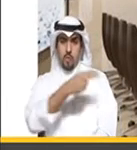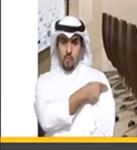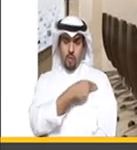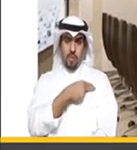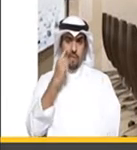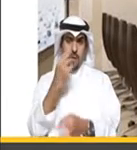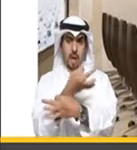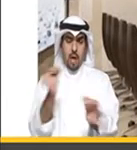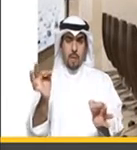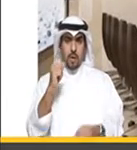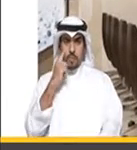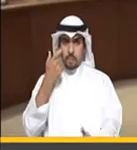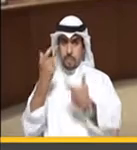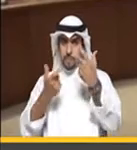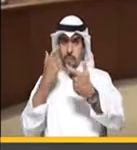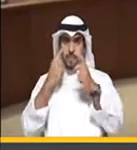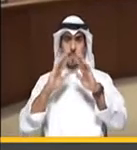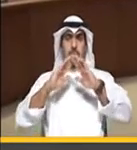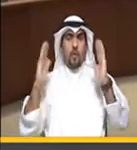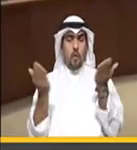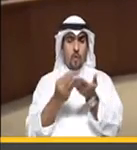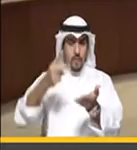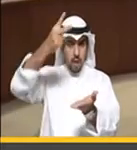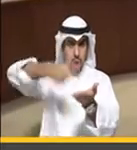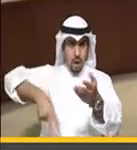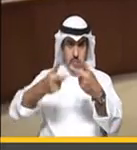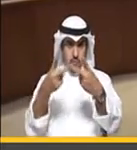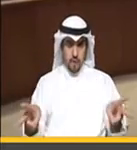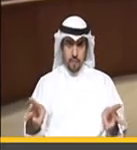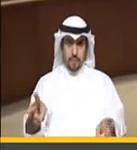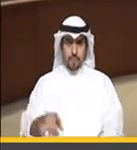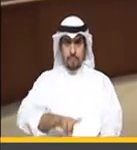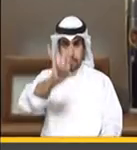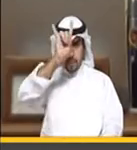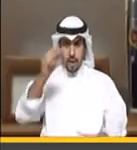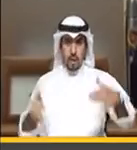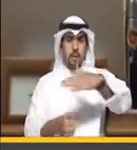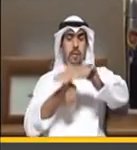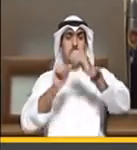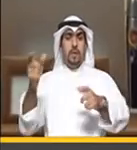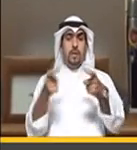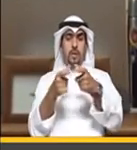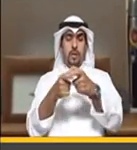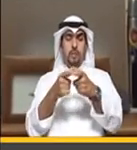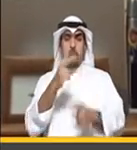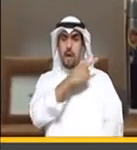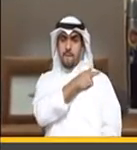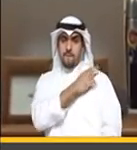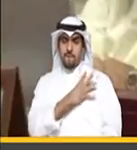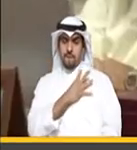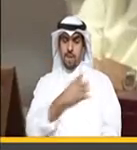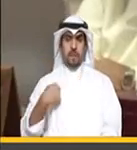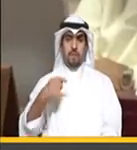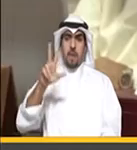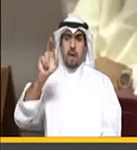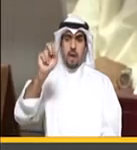معاليه لتفقد غرفة اتخاذ القرار، حيث ترأس اجتماعاً ضم الفريق الفهد